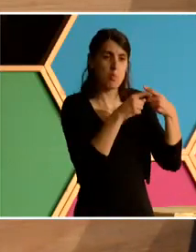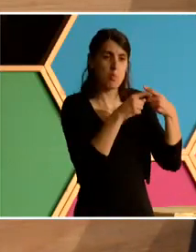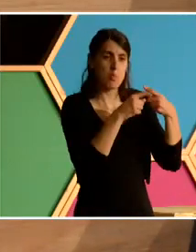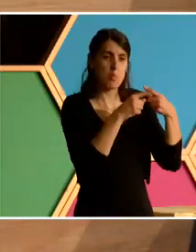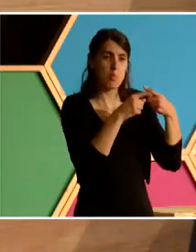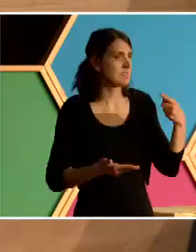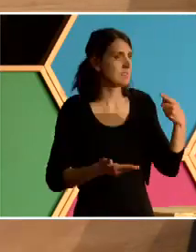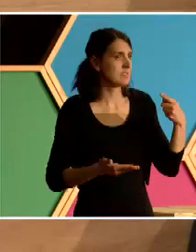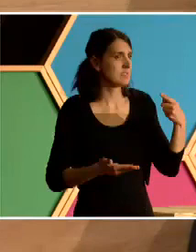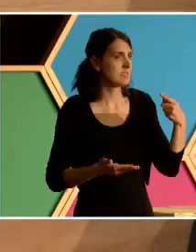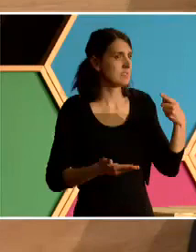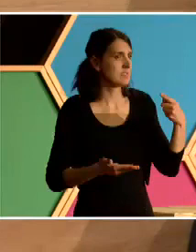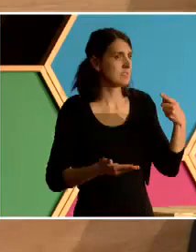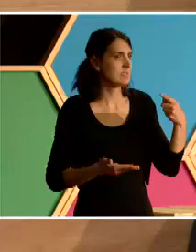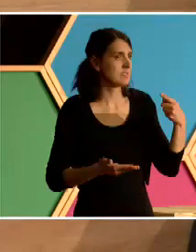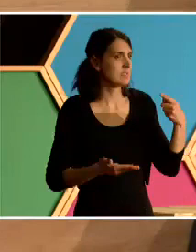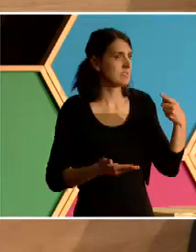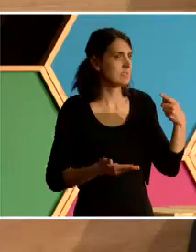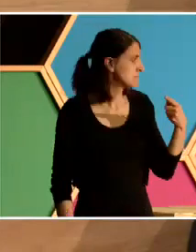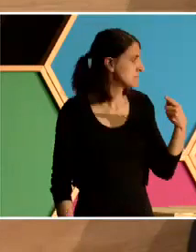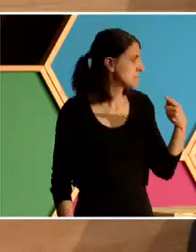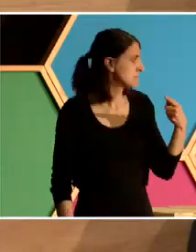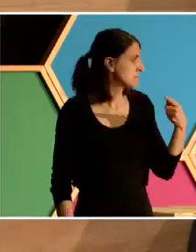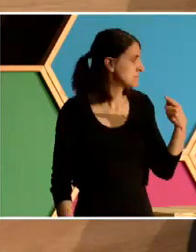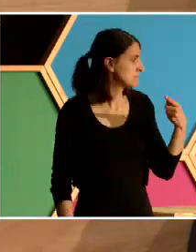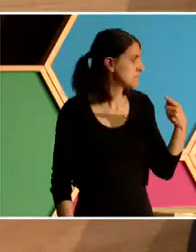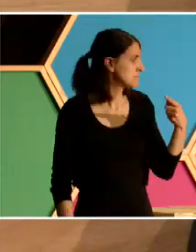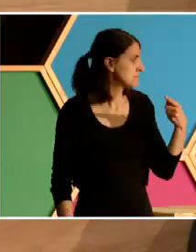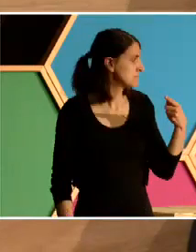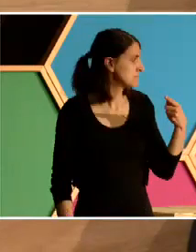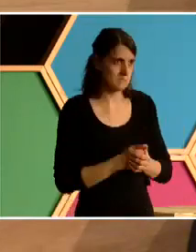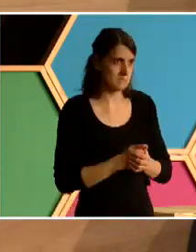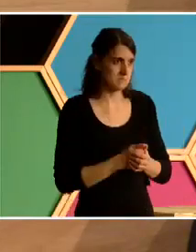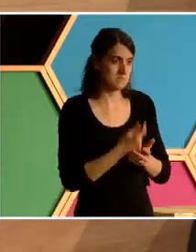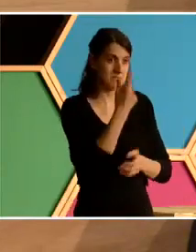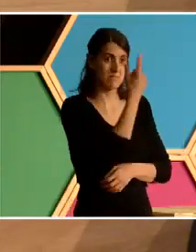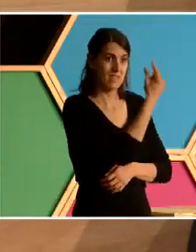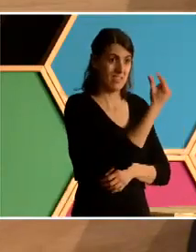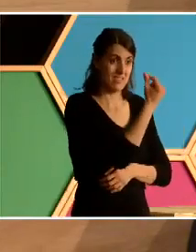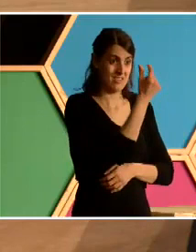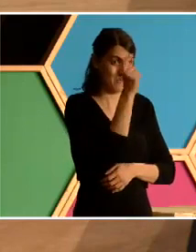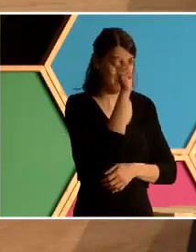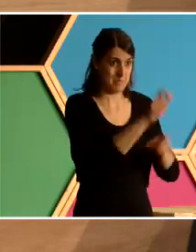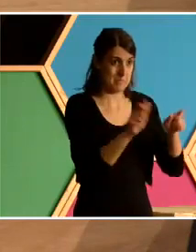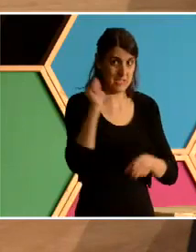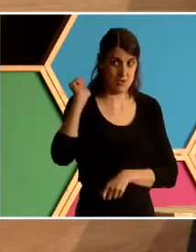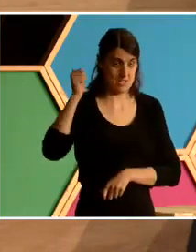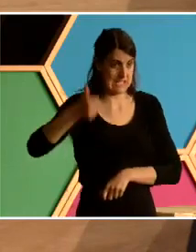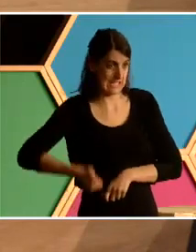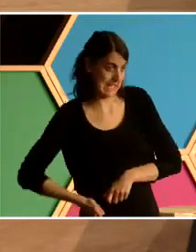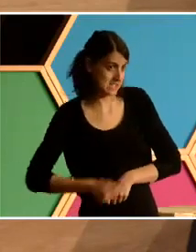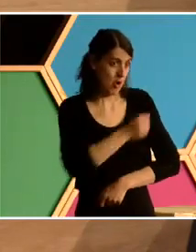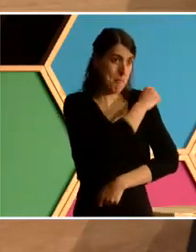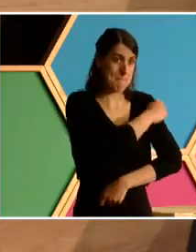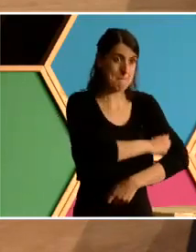crescut enormement, enormement, el diferencial de renda entre els més rics i els més pobres del planeta.